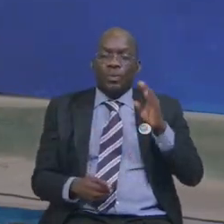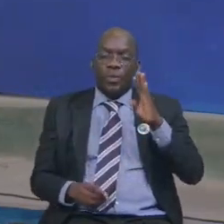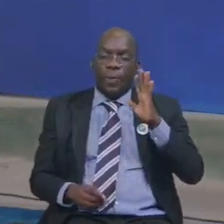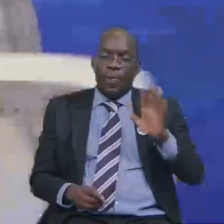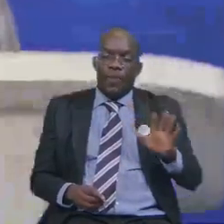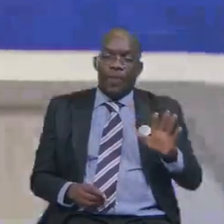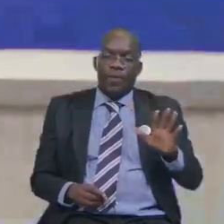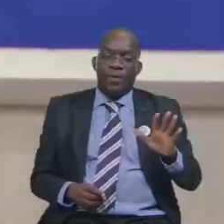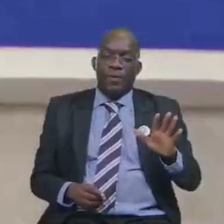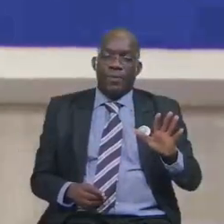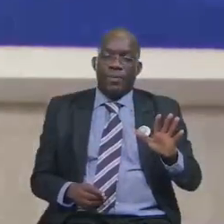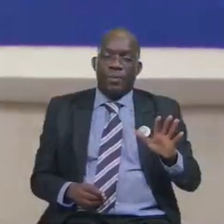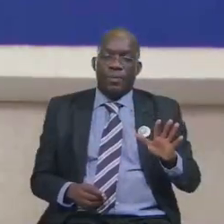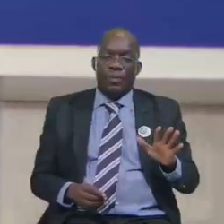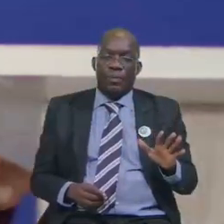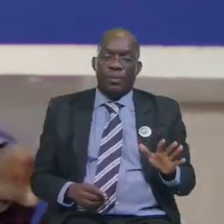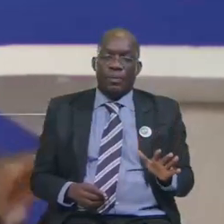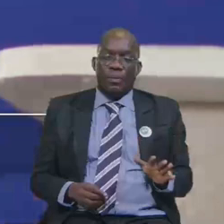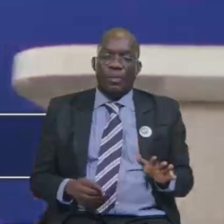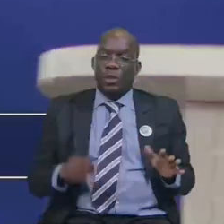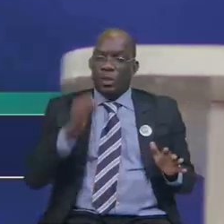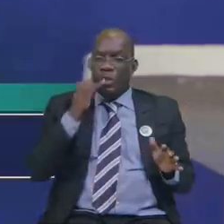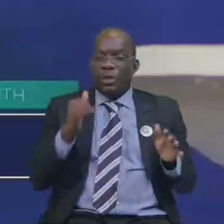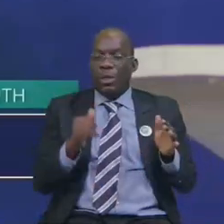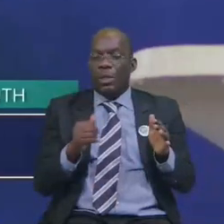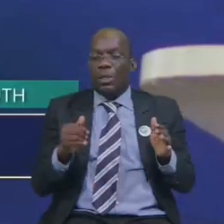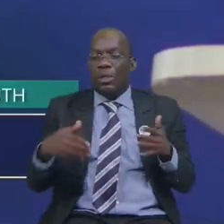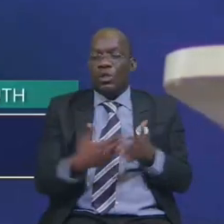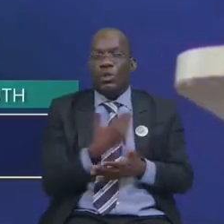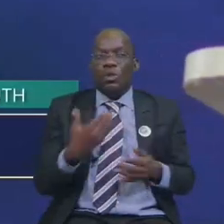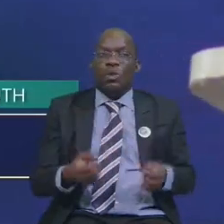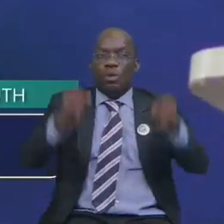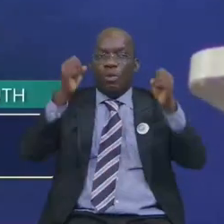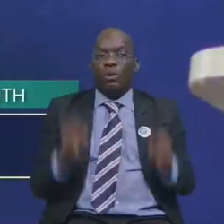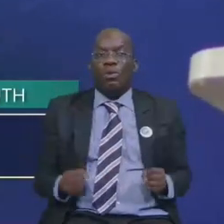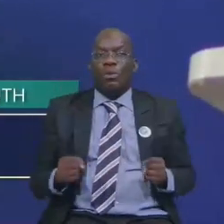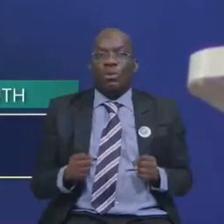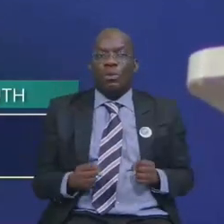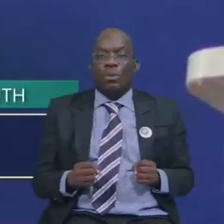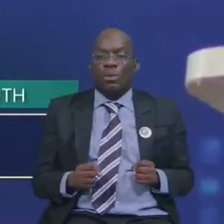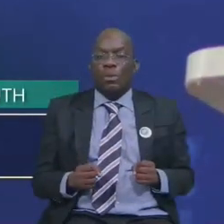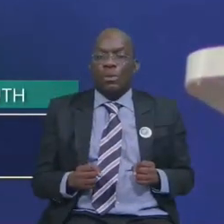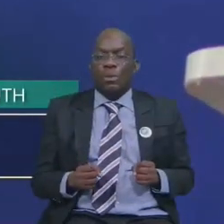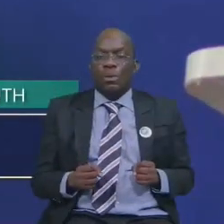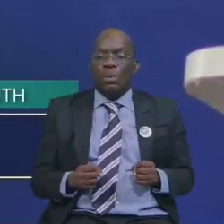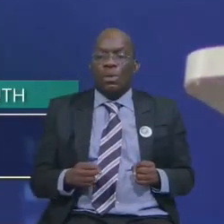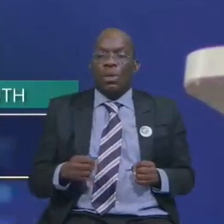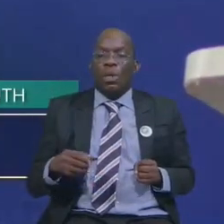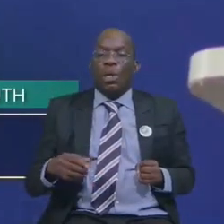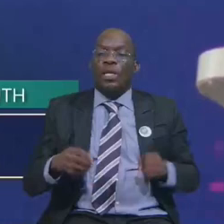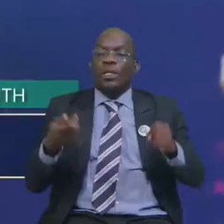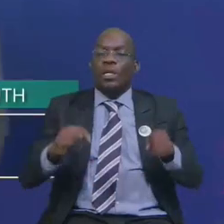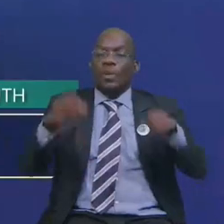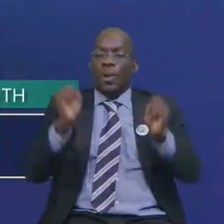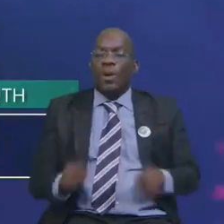une nouvelle dynamique une nouvelle dynamique il y aura toujours une dynamique en toi